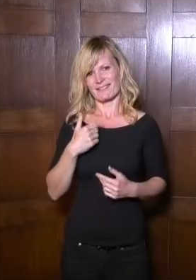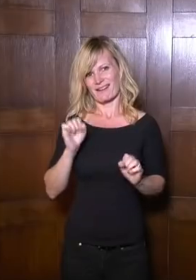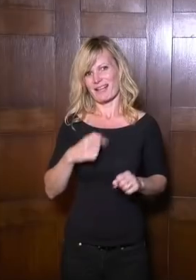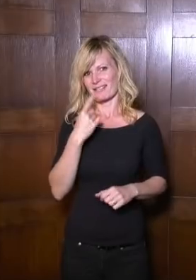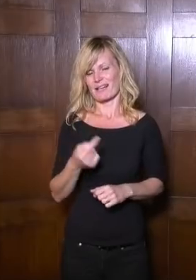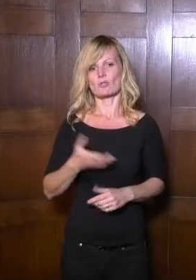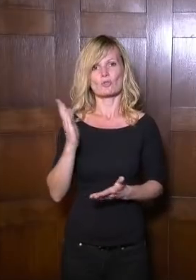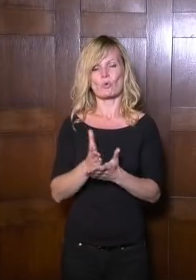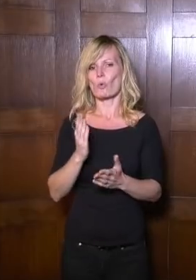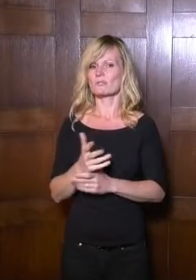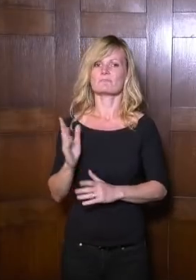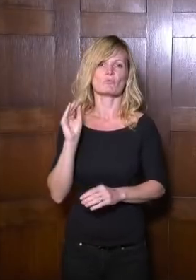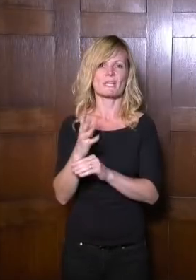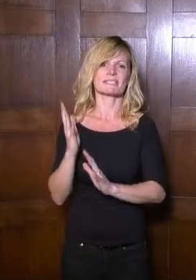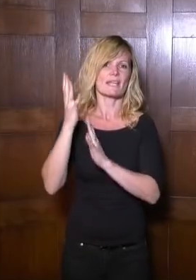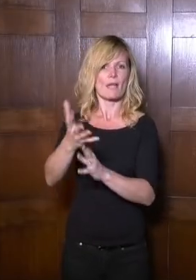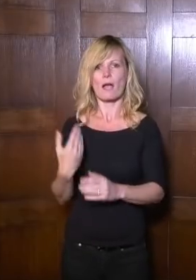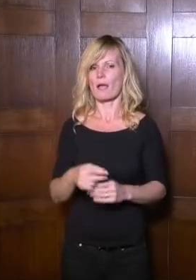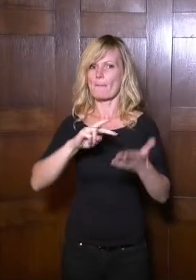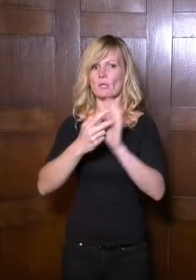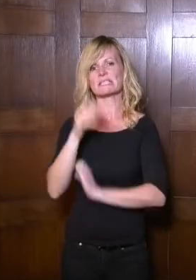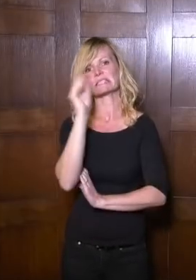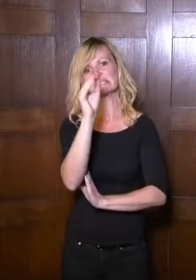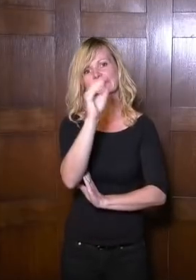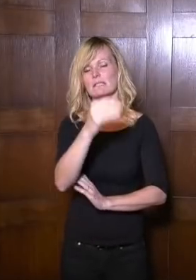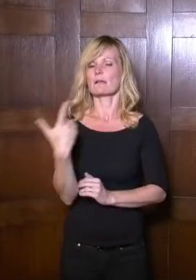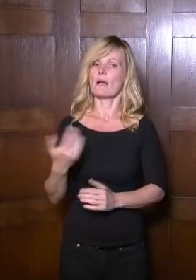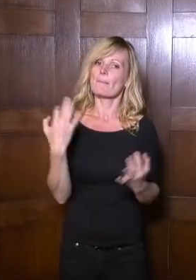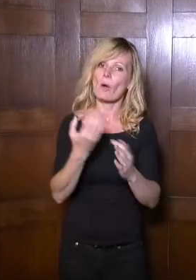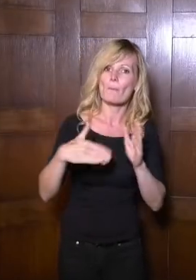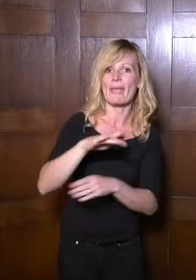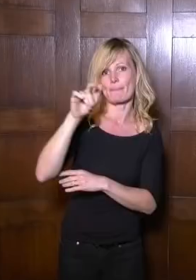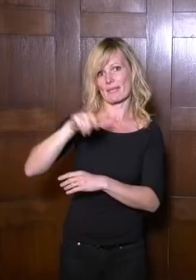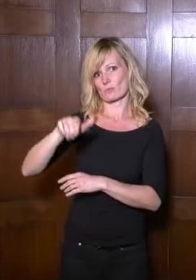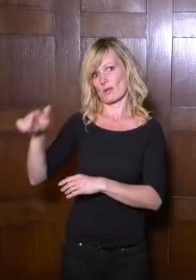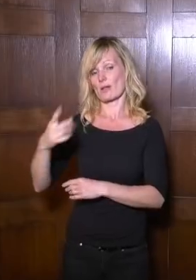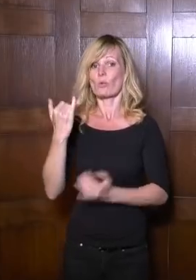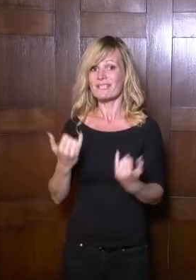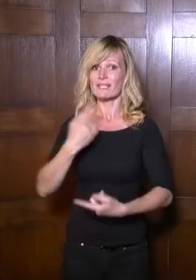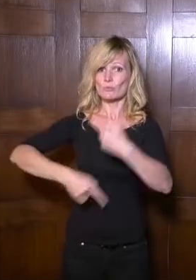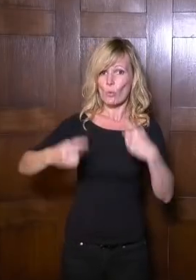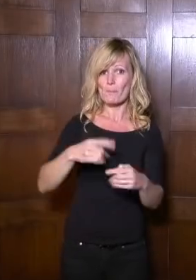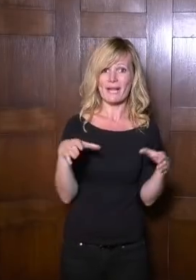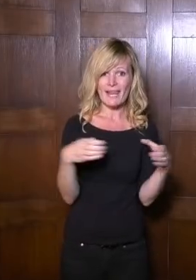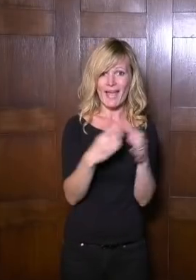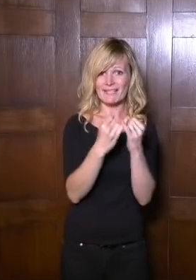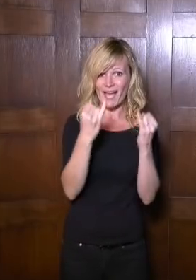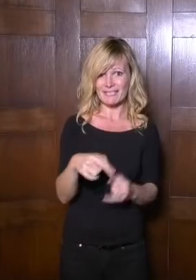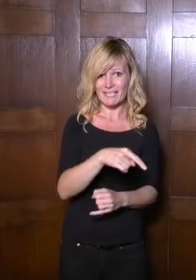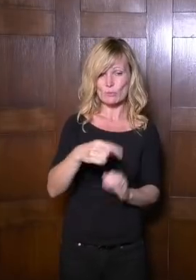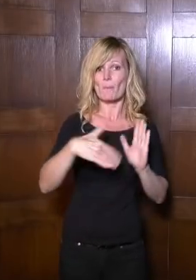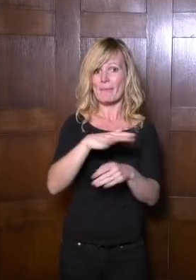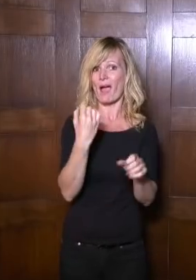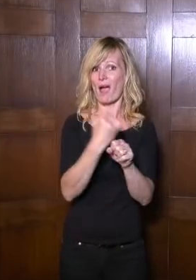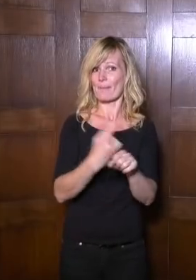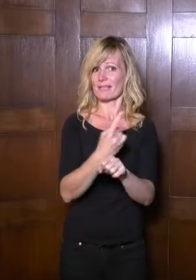mit der Politik in Ohren, dass wir mehr Personal brauchen. Und das führt halt jetzt dazu umgekehrt in kleineren Einrichtungen, dass die Erzieher auch mehr Arbeitszeit